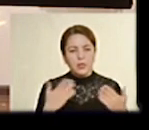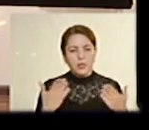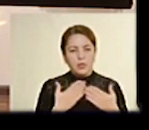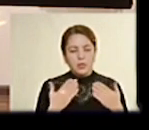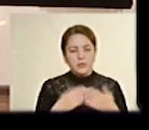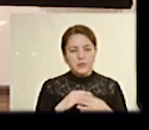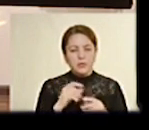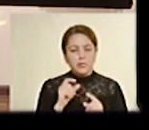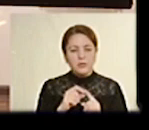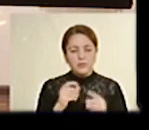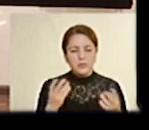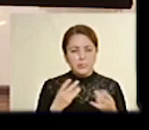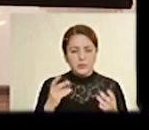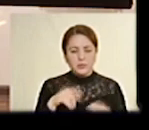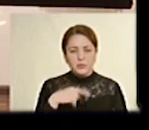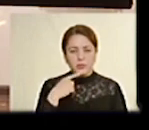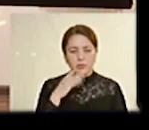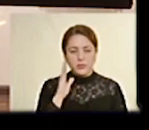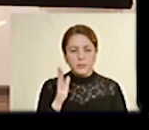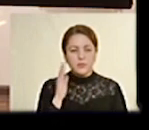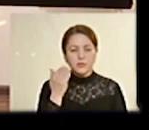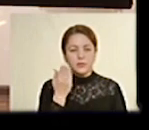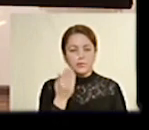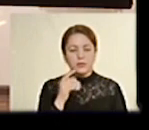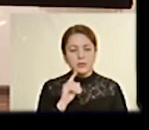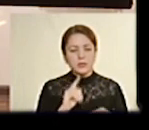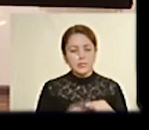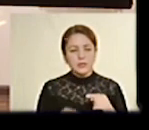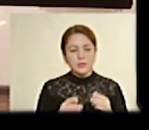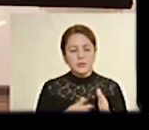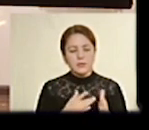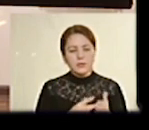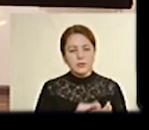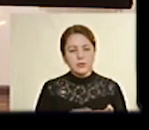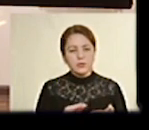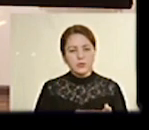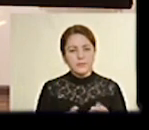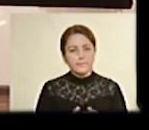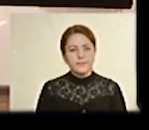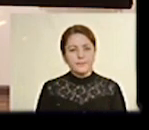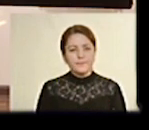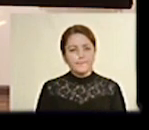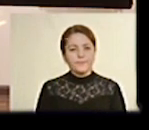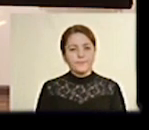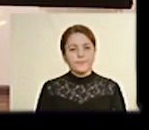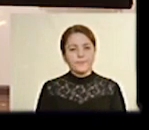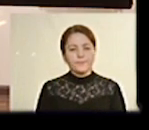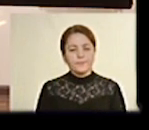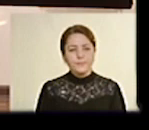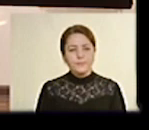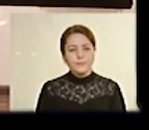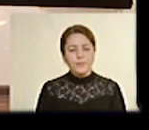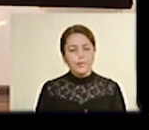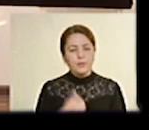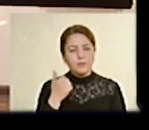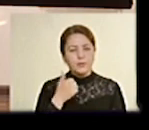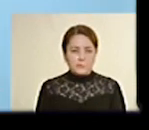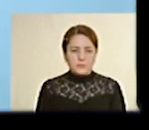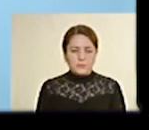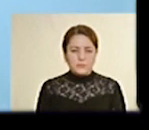harfi kerakligini aytaman. Siz esa darhol daftaringizga yozib oling. Demak,